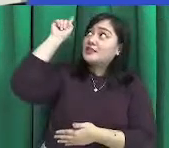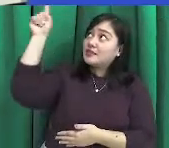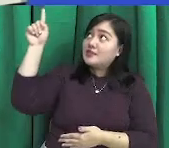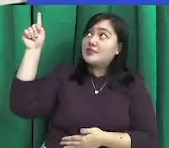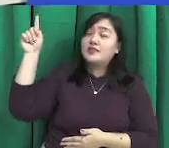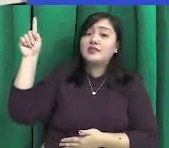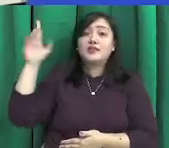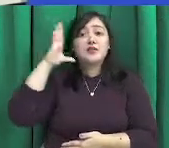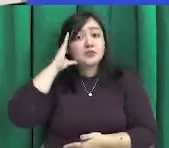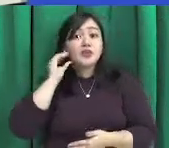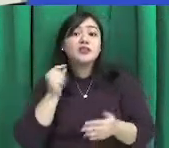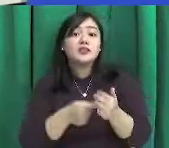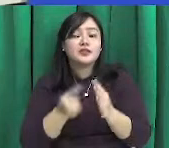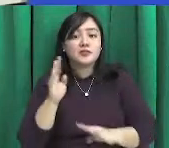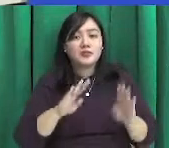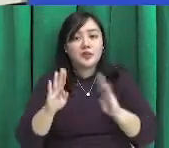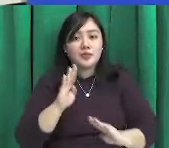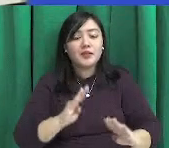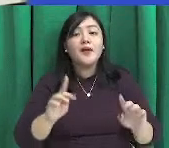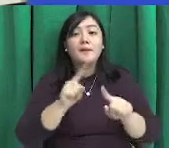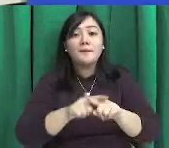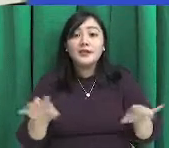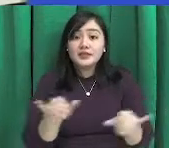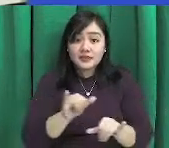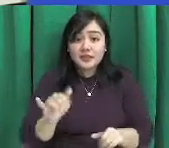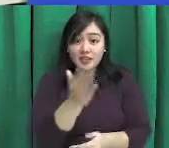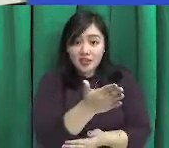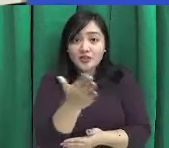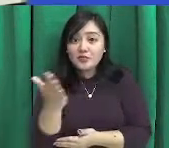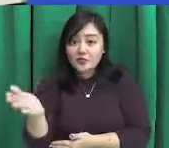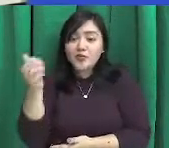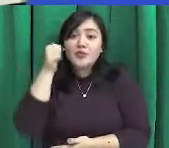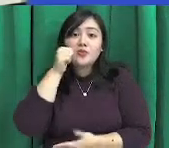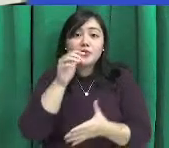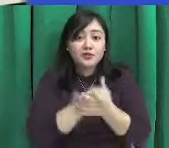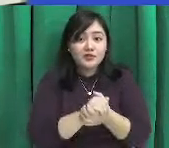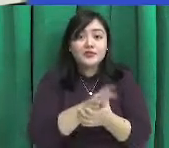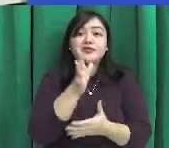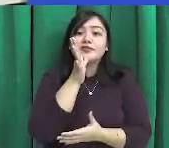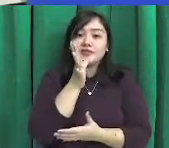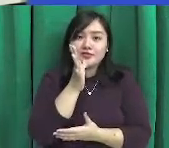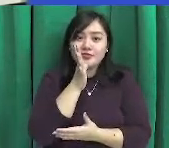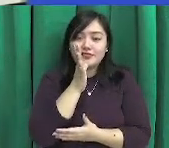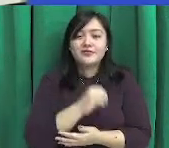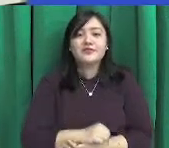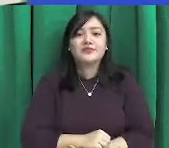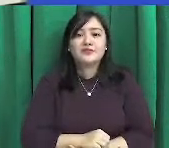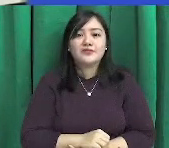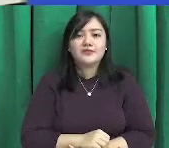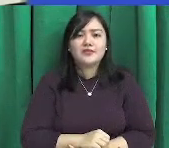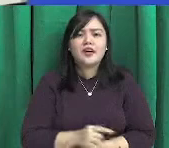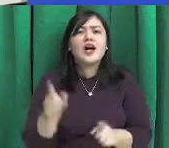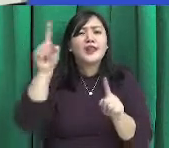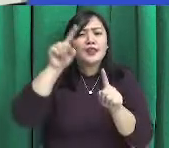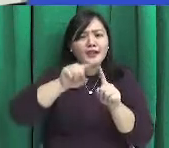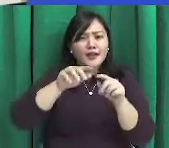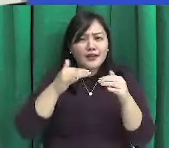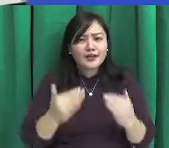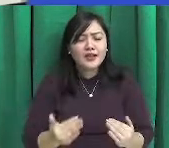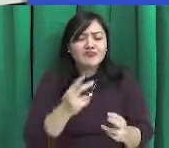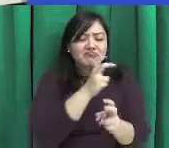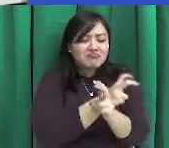babae at mga ina ang may problemang ganito. Na hanggang ngayon po mga kapatid, ay nahihirapan po silang